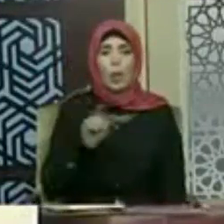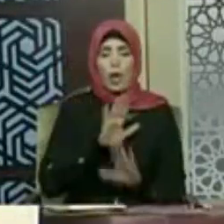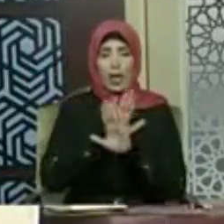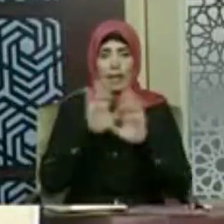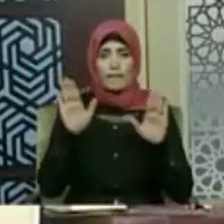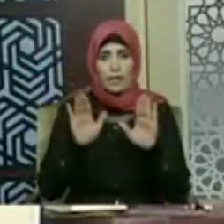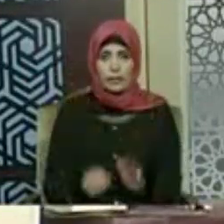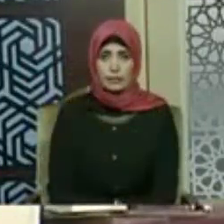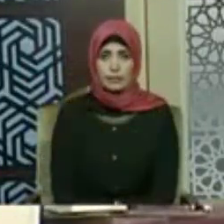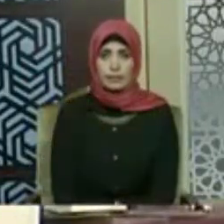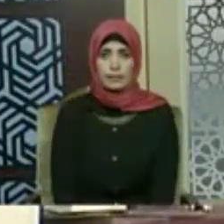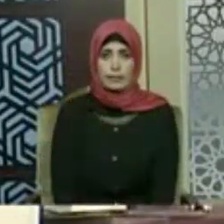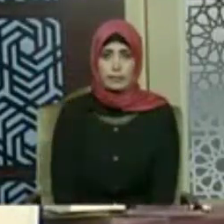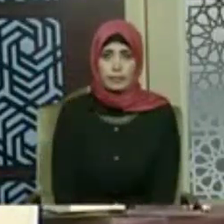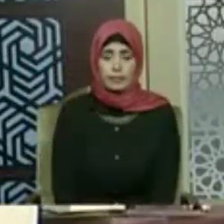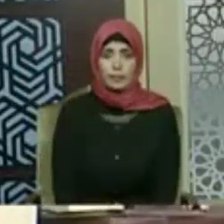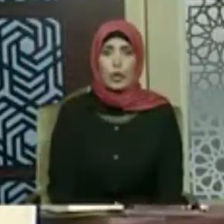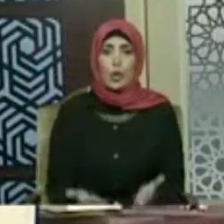وصلاة